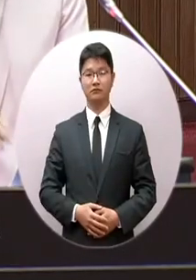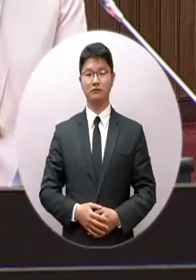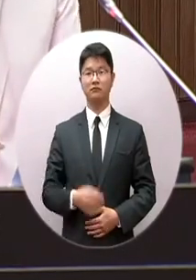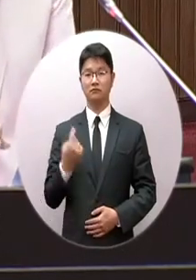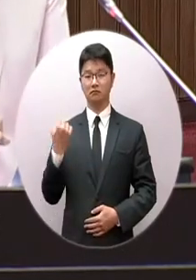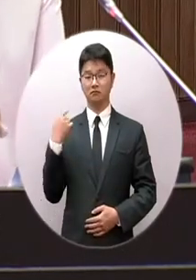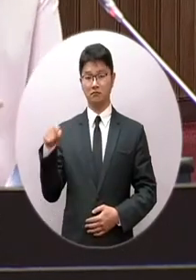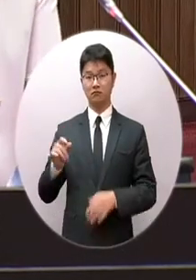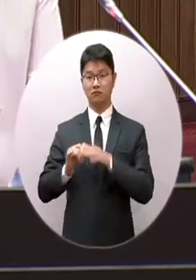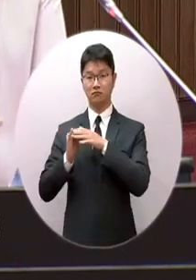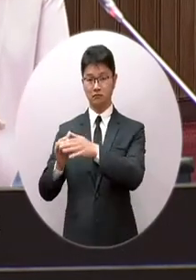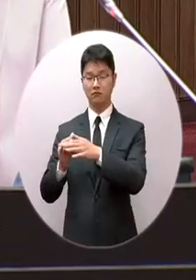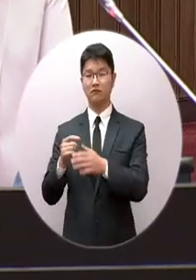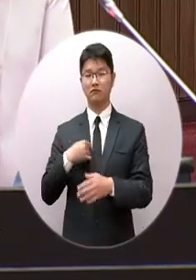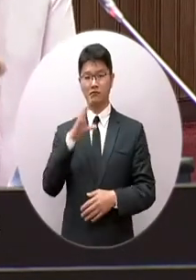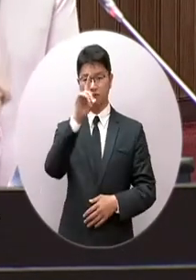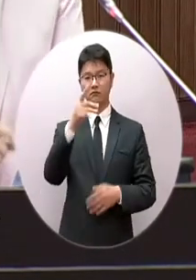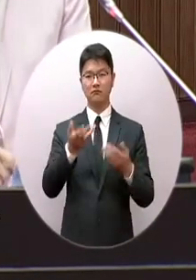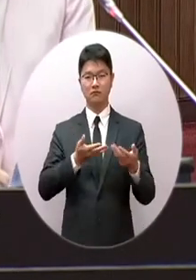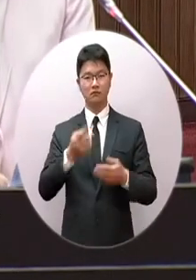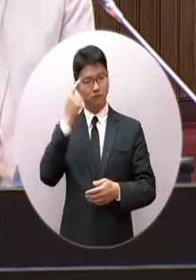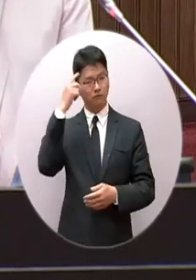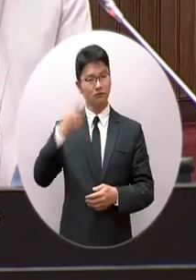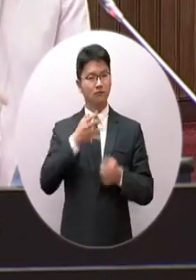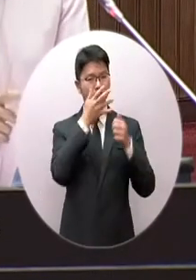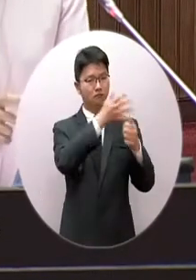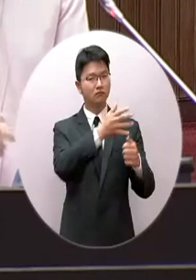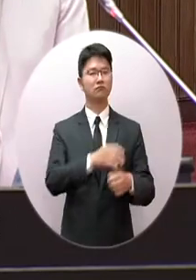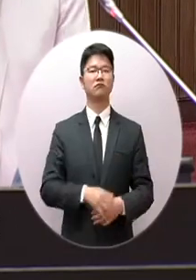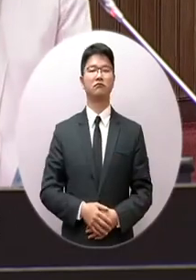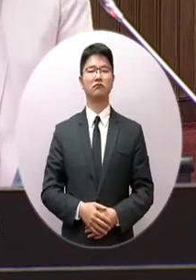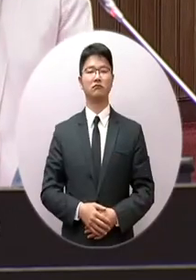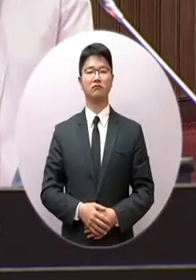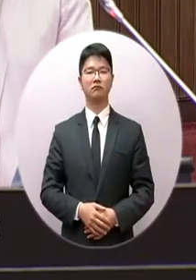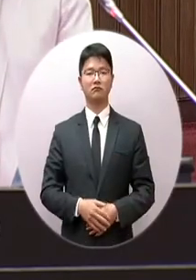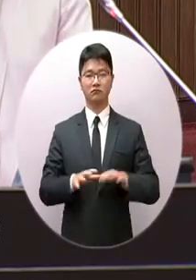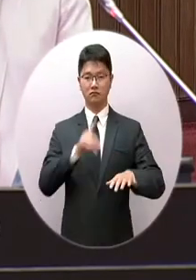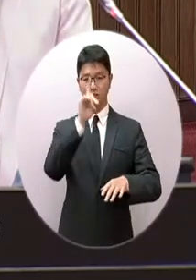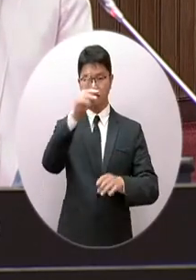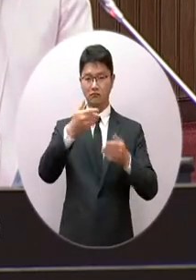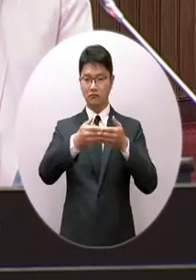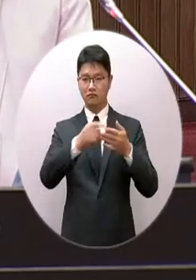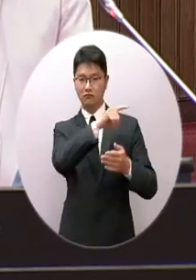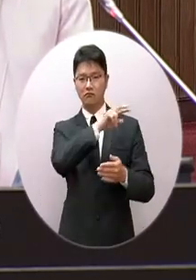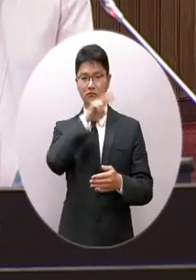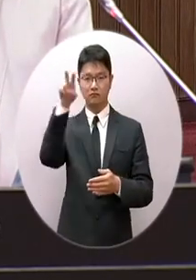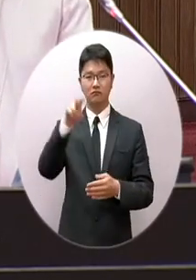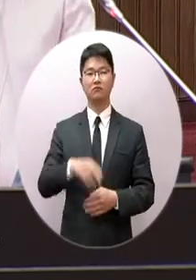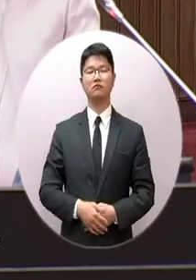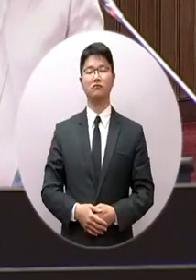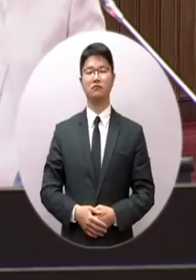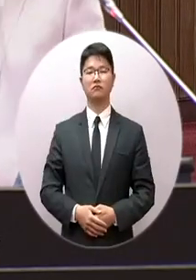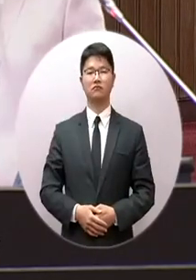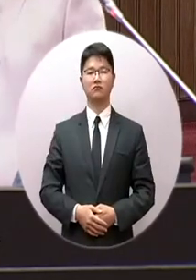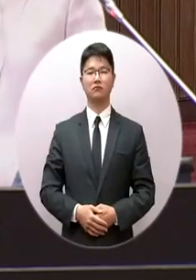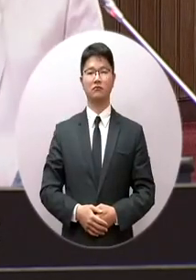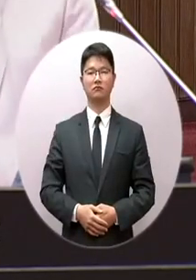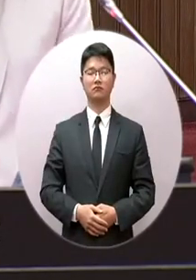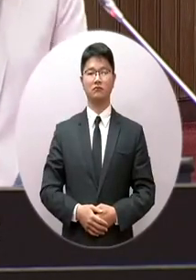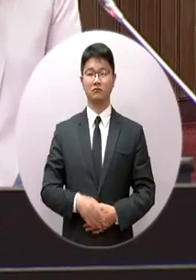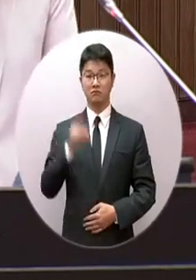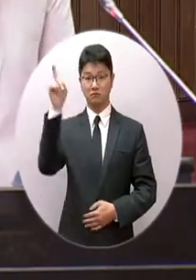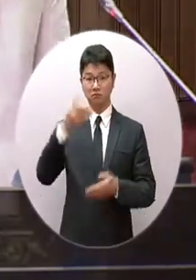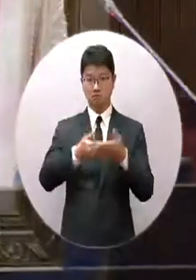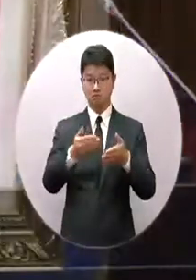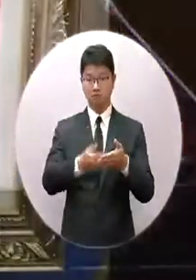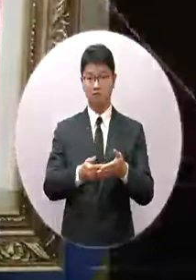天的告别式上，我有件事情要再请教院长，是，但是我现在给你看一个图片。 是。 那个